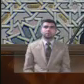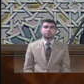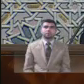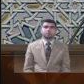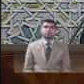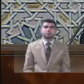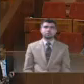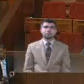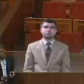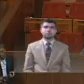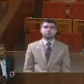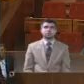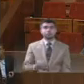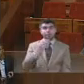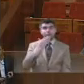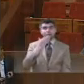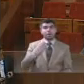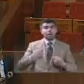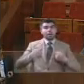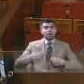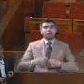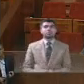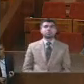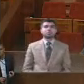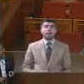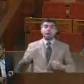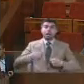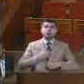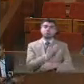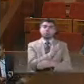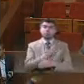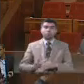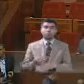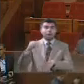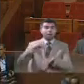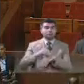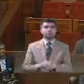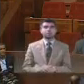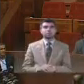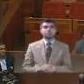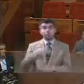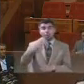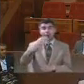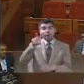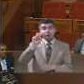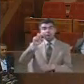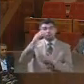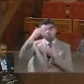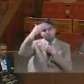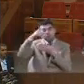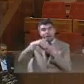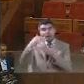شكون اللي غيطرح السؤال؟ شكرا سيد رئيس. سيد رئيس الحكومة المحترم، عرف المغرب خلال العشر سنوات